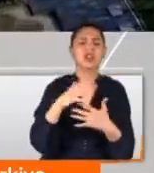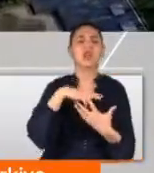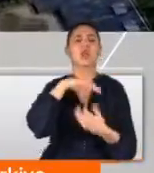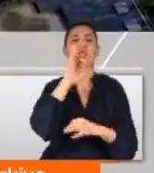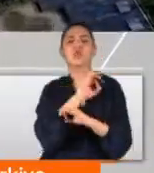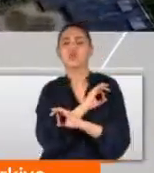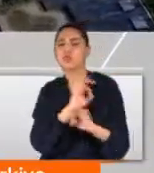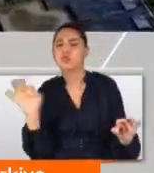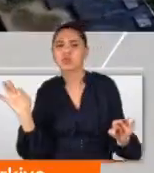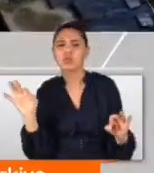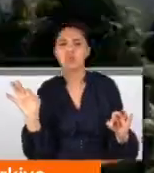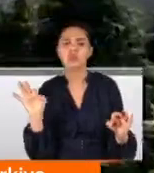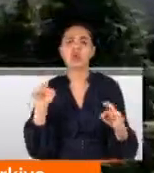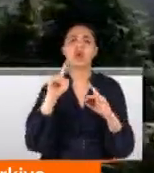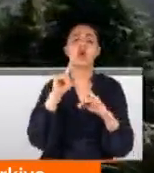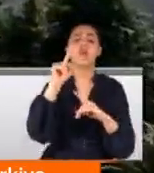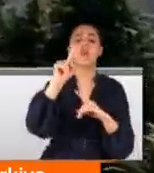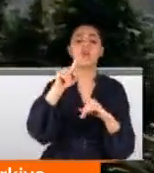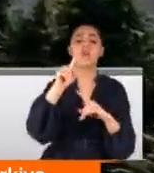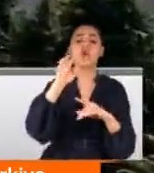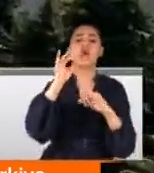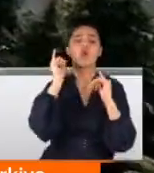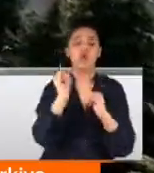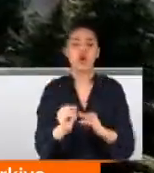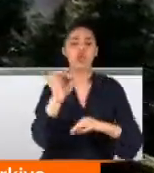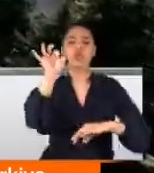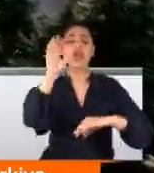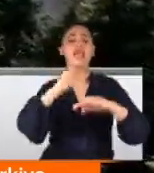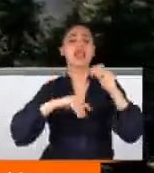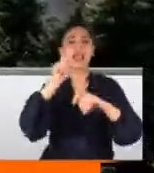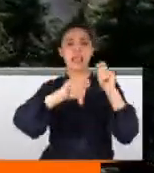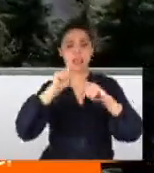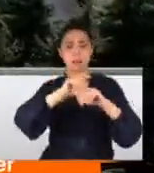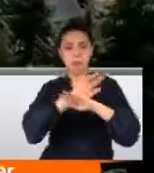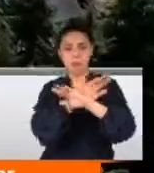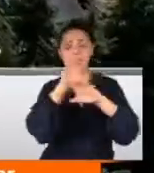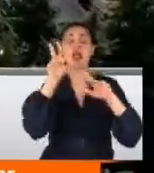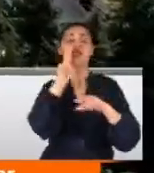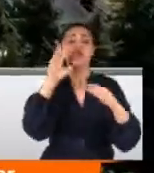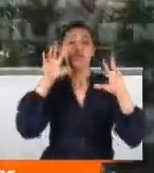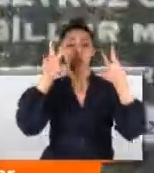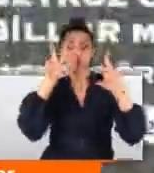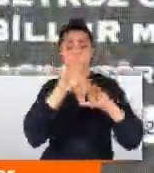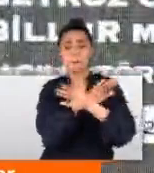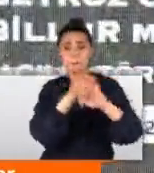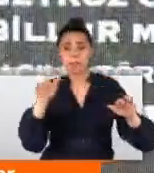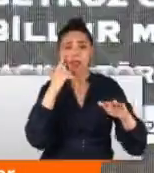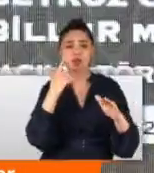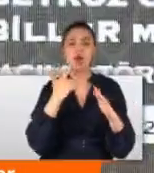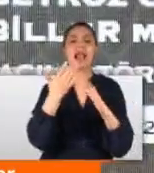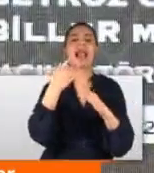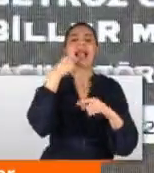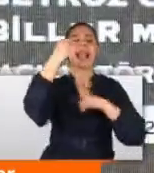ruhsuz, kimliksiz yapı inşası dönemini sona erdirerek gelenekle geleceği